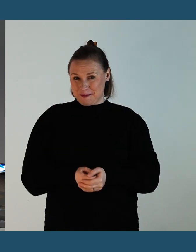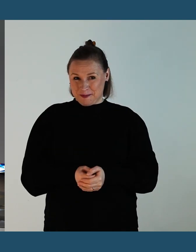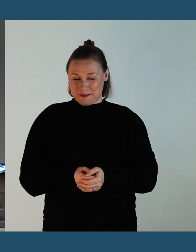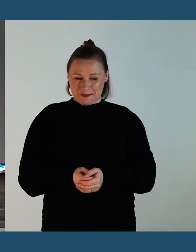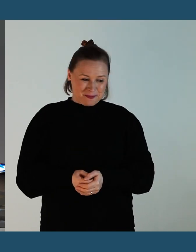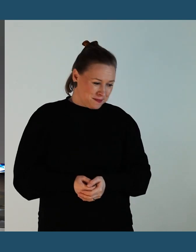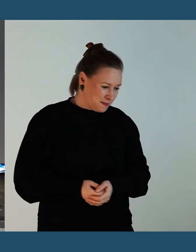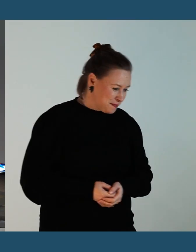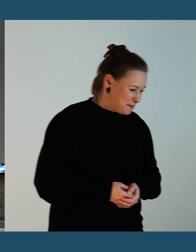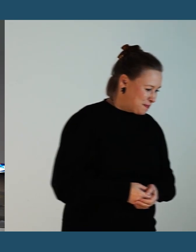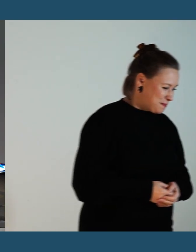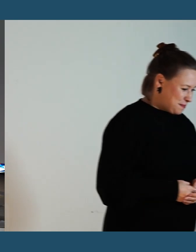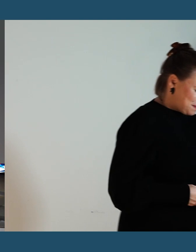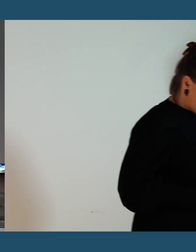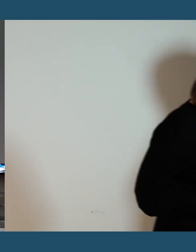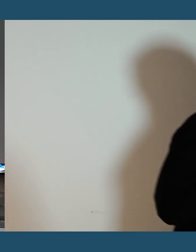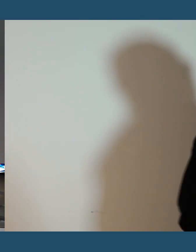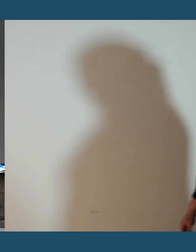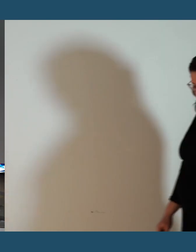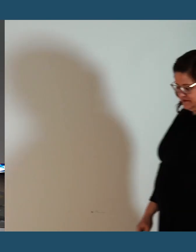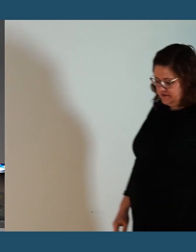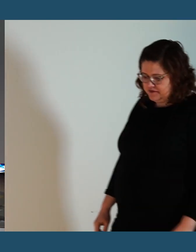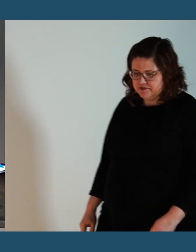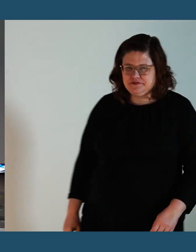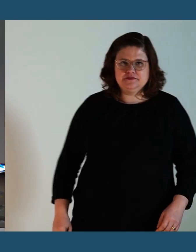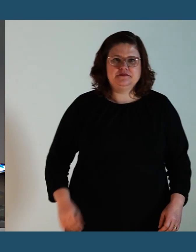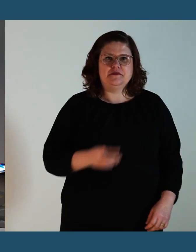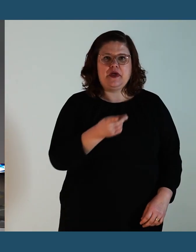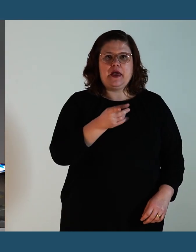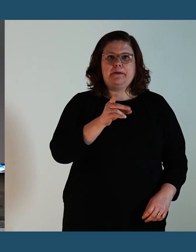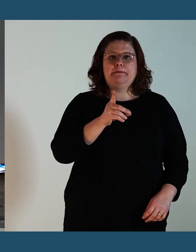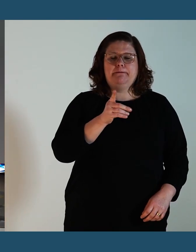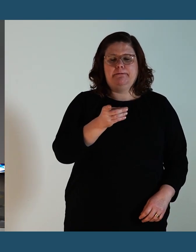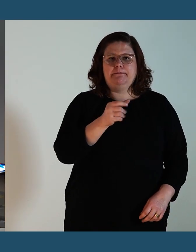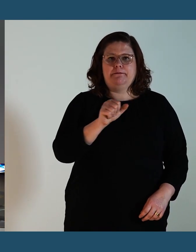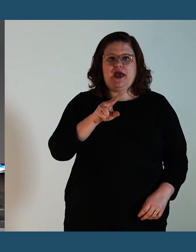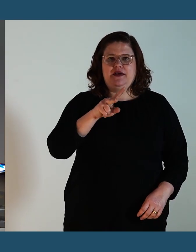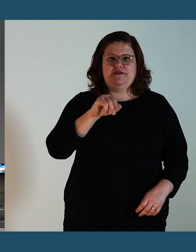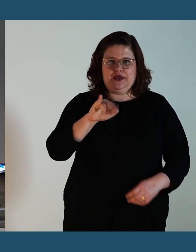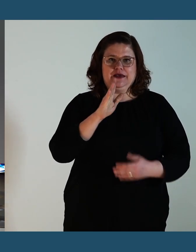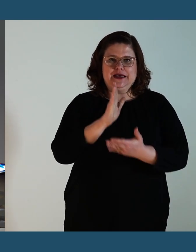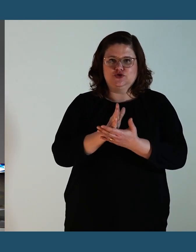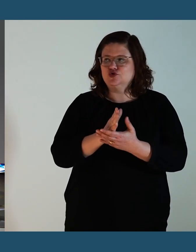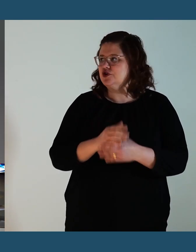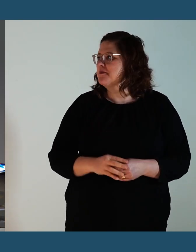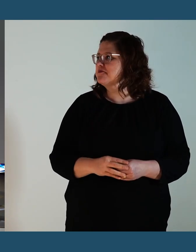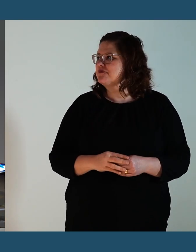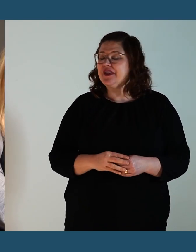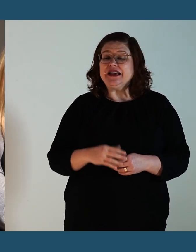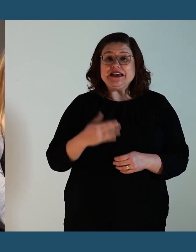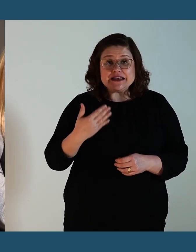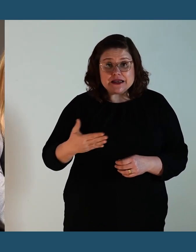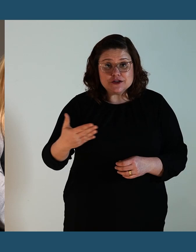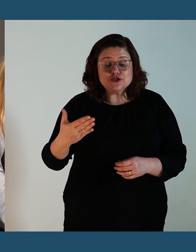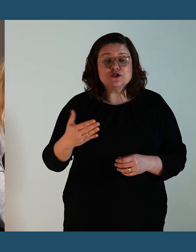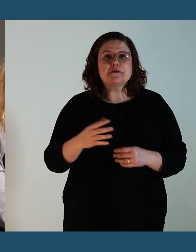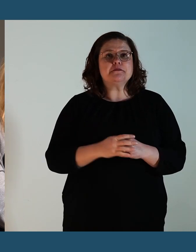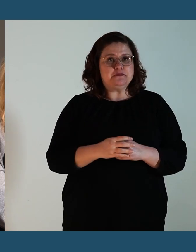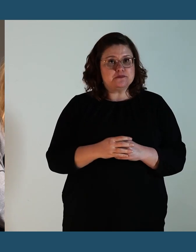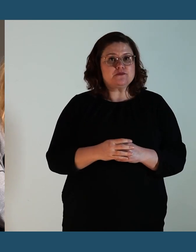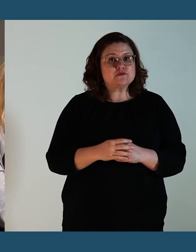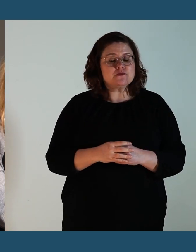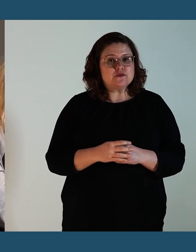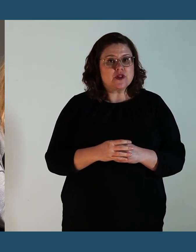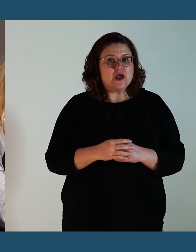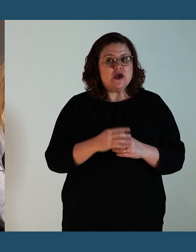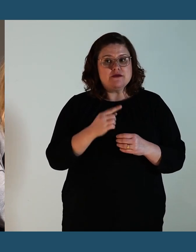kiitos. Sitten oli Päivi Mononen Mikkilä-keskusta. Ole hyvä. Joo, kiitoksia. Eli se tässä on jo